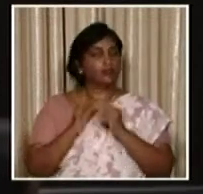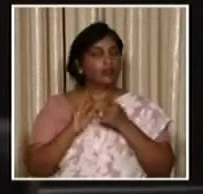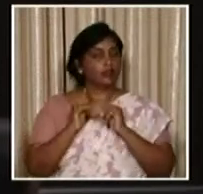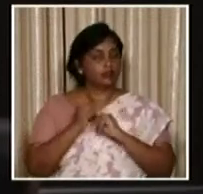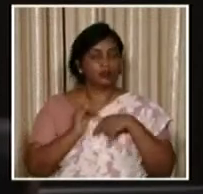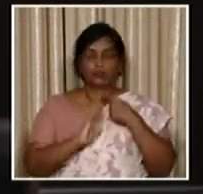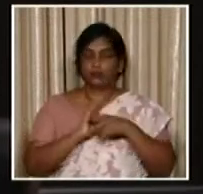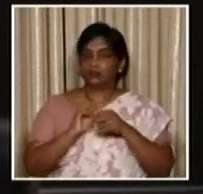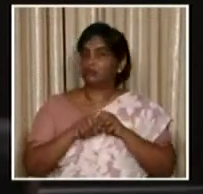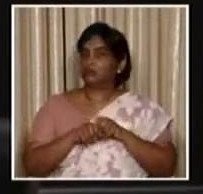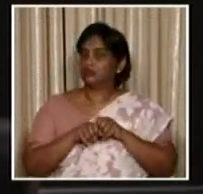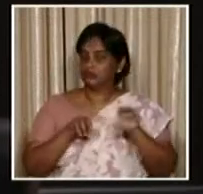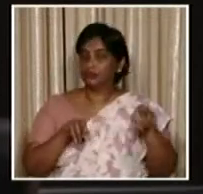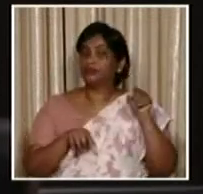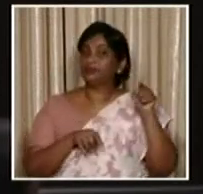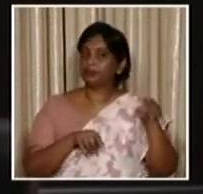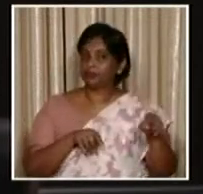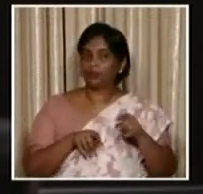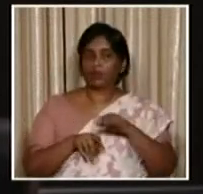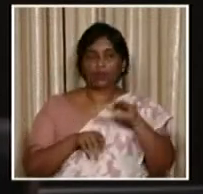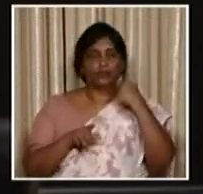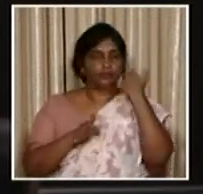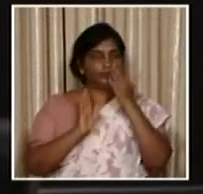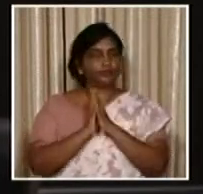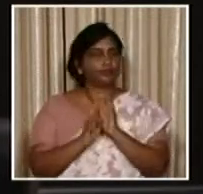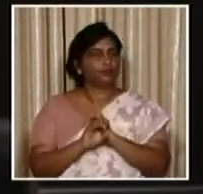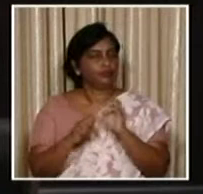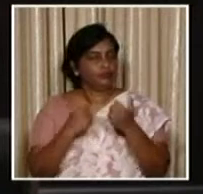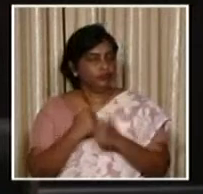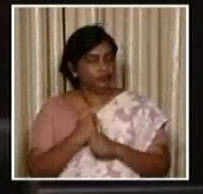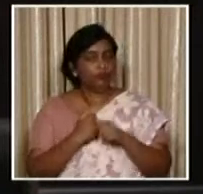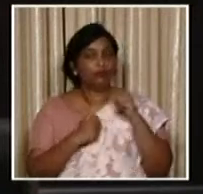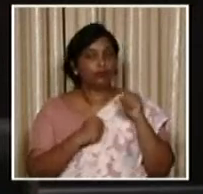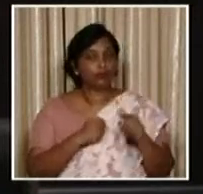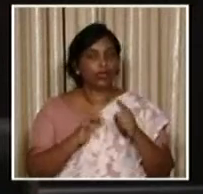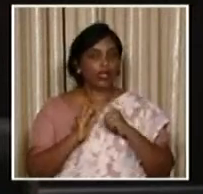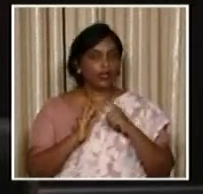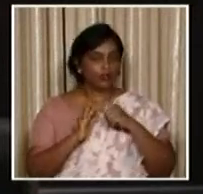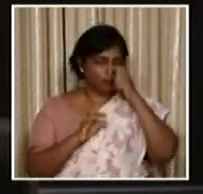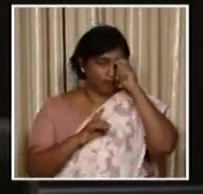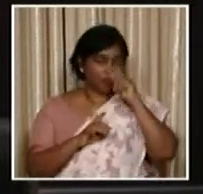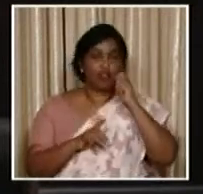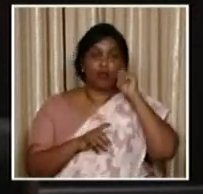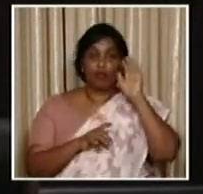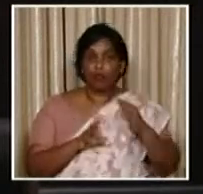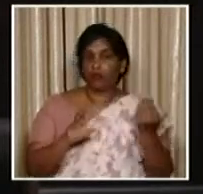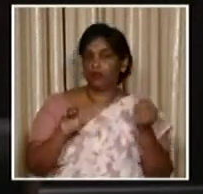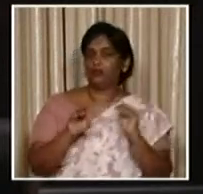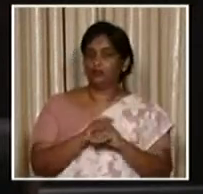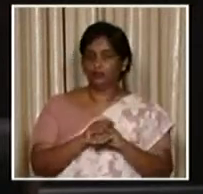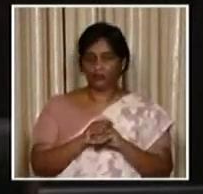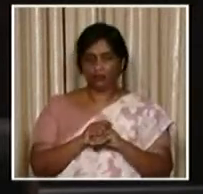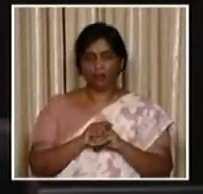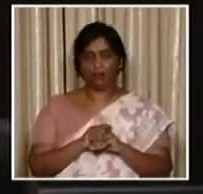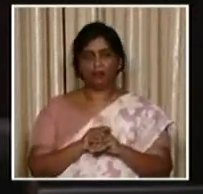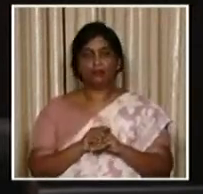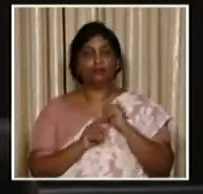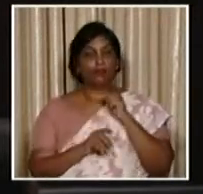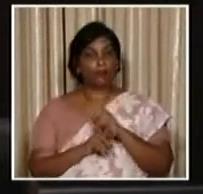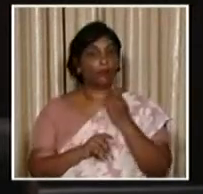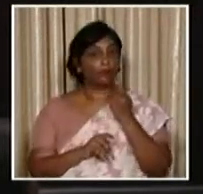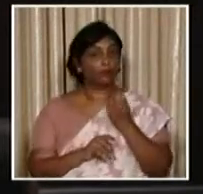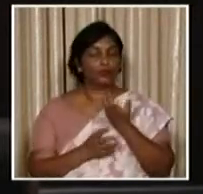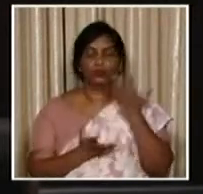මේ ලංකාවට ගේනවා එහෙනම් සමාජ ජාලා හදනවා මේ ඉබ්‍රහීම් මහත්මයලගේ පුතු මේවට සම්බන්ධ වෙනවා මේවට